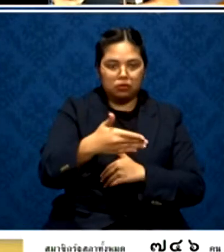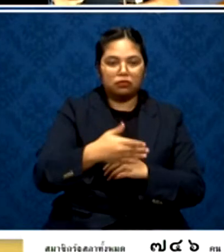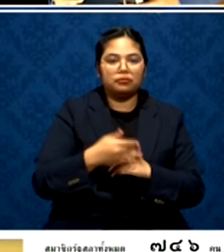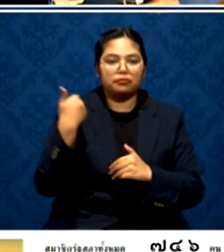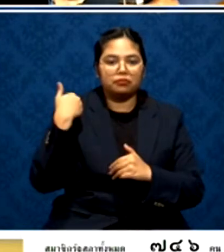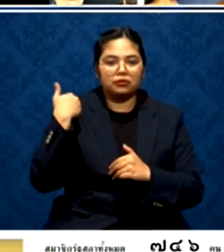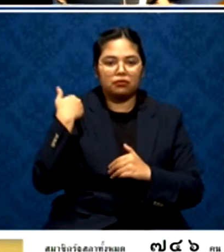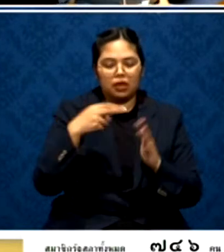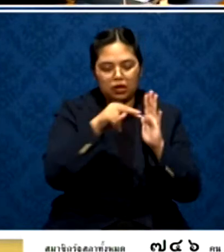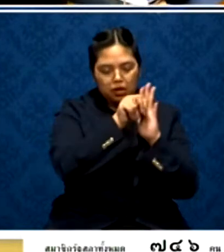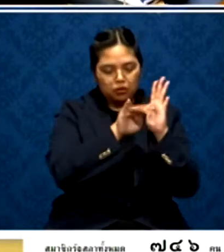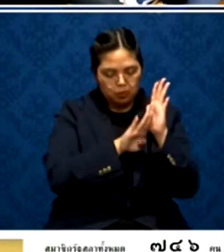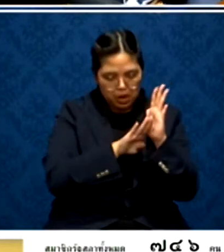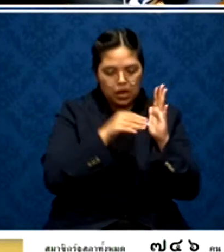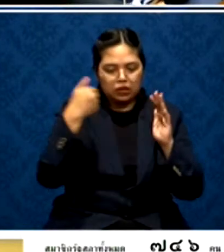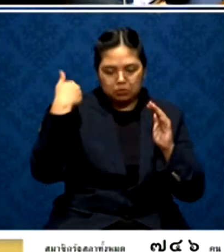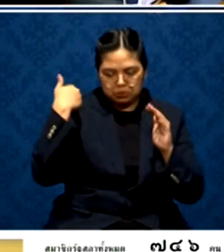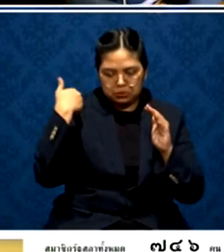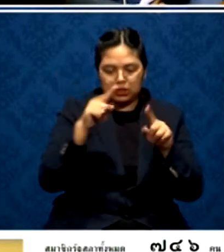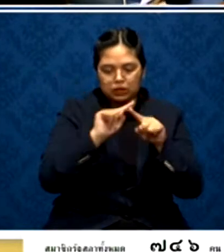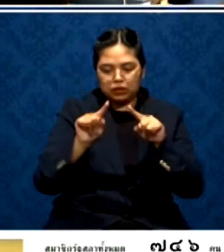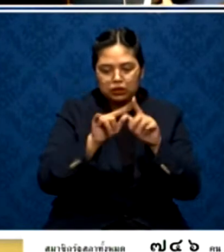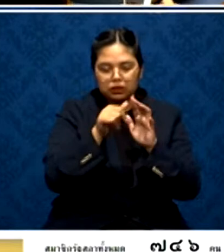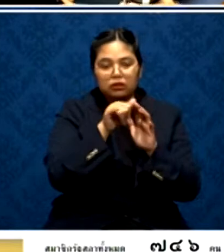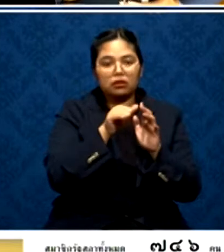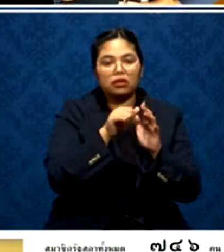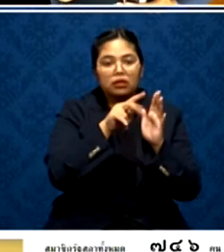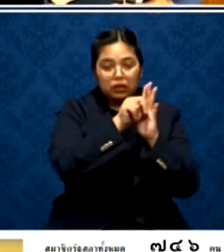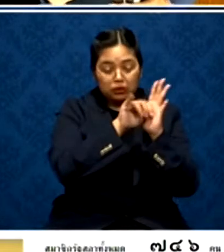ายที่รัฐบาลได้ประกาศไป